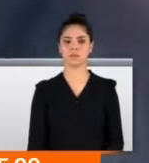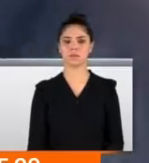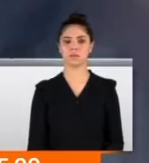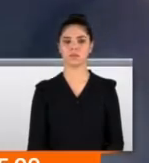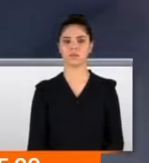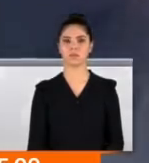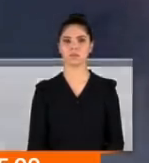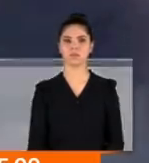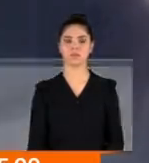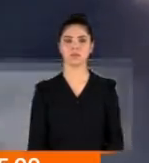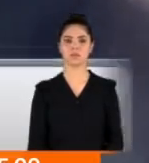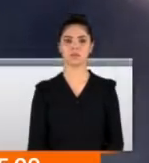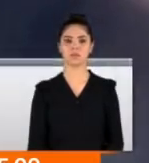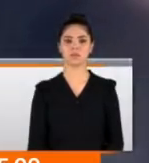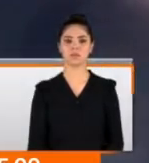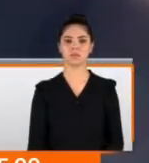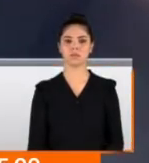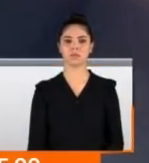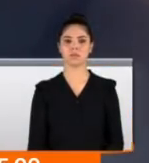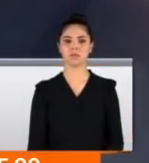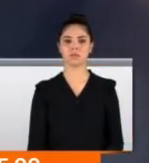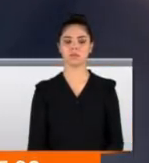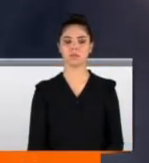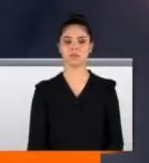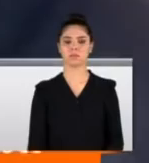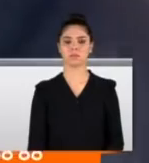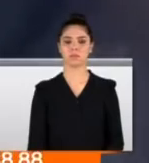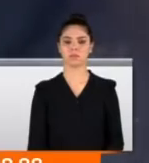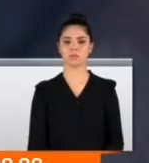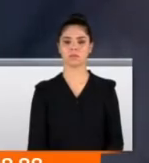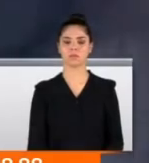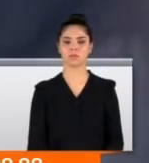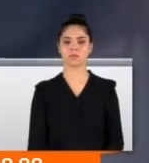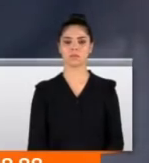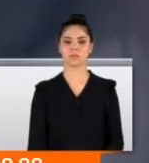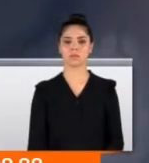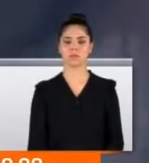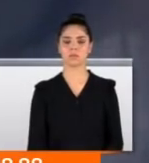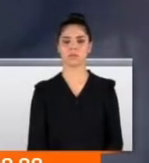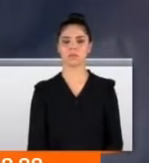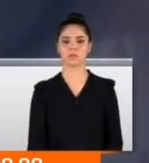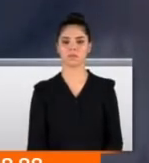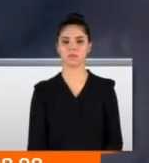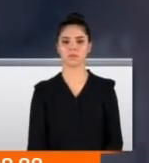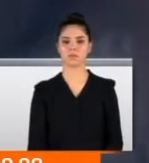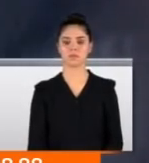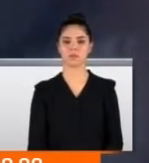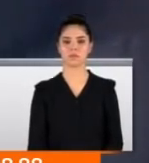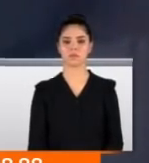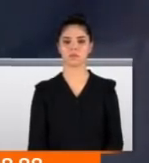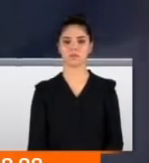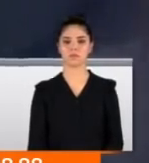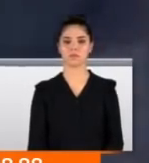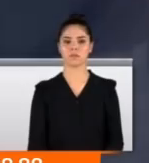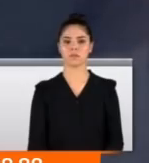pozitif vakalar var. Bilmiyorsun. Belki de ne bileyim temaslı insanlar var. Bilmiyorsun. Biz bunlar hakkında resmi ekiple